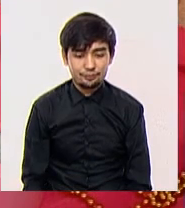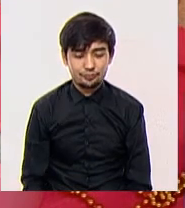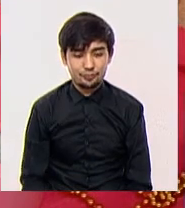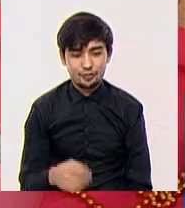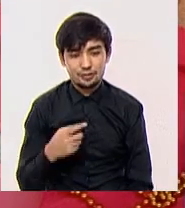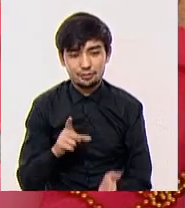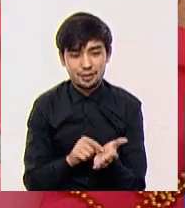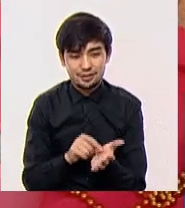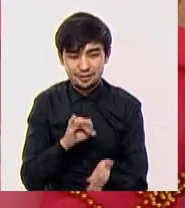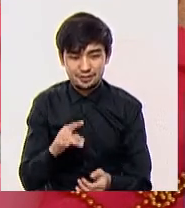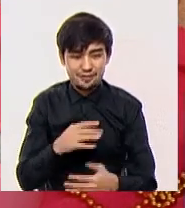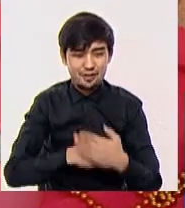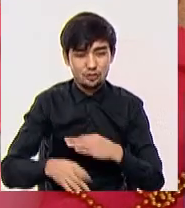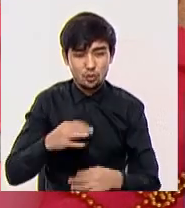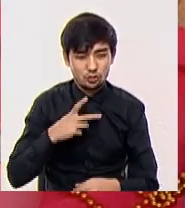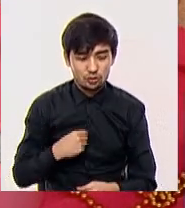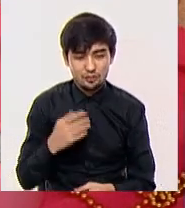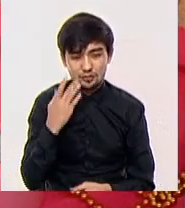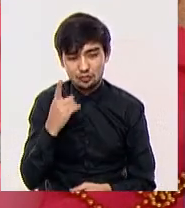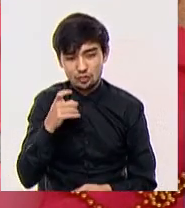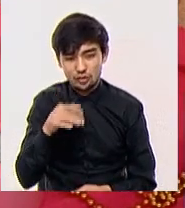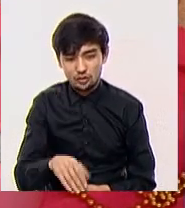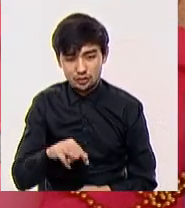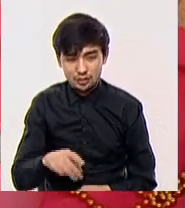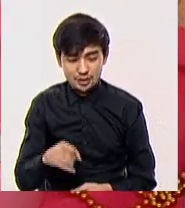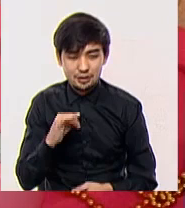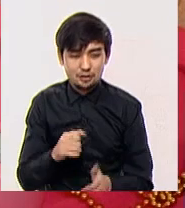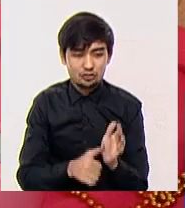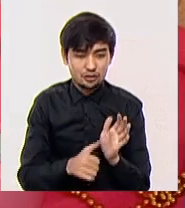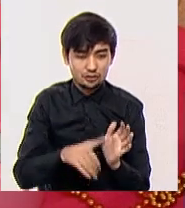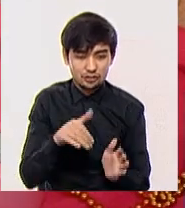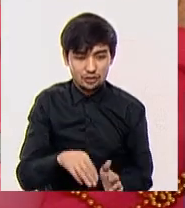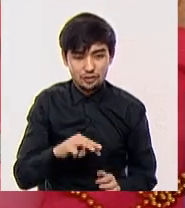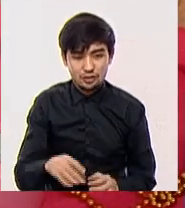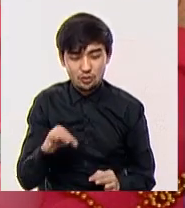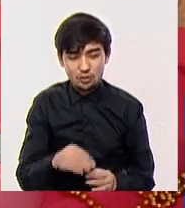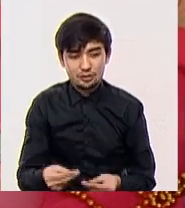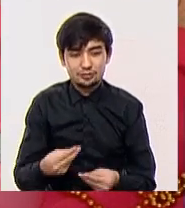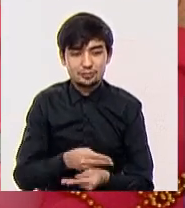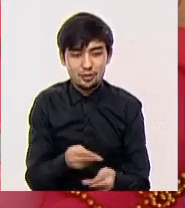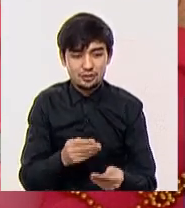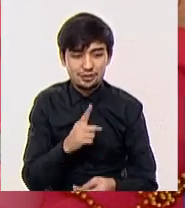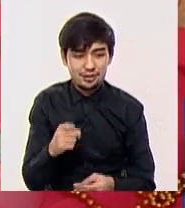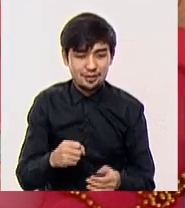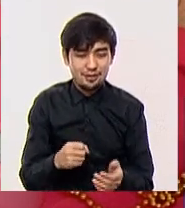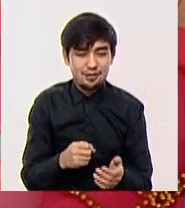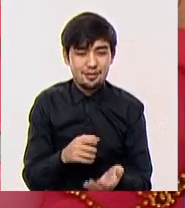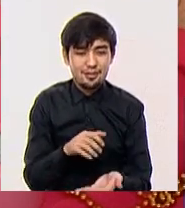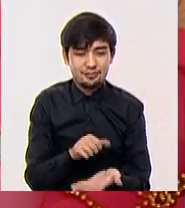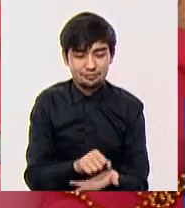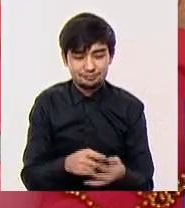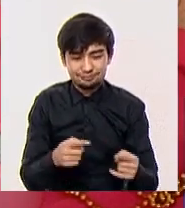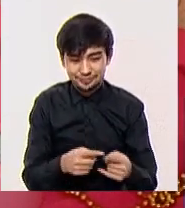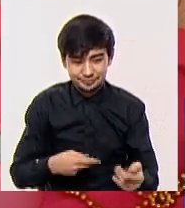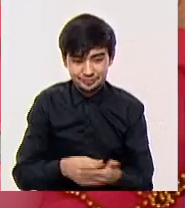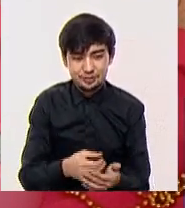Из пенсии по инвалидности дочери в 100 тысяч тенге. 60 тысяч тенге отдаю за аренду, плюс коммунальные услуги.